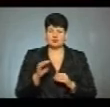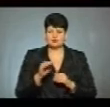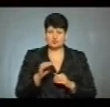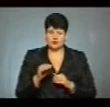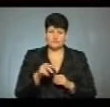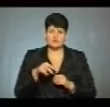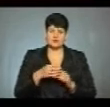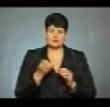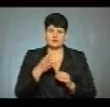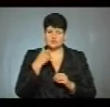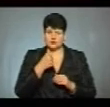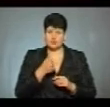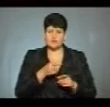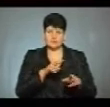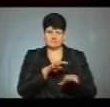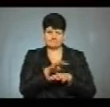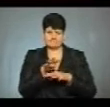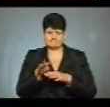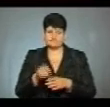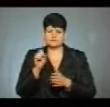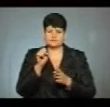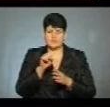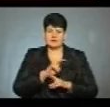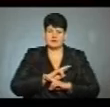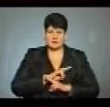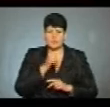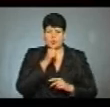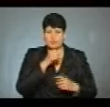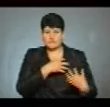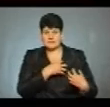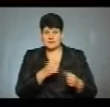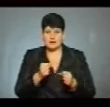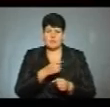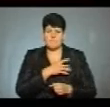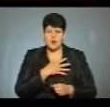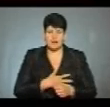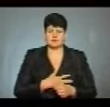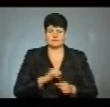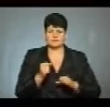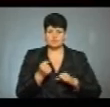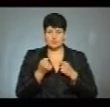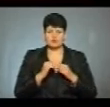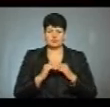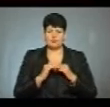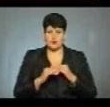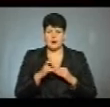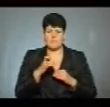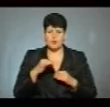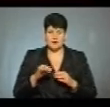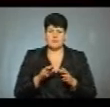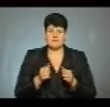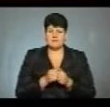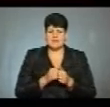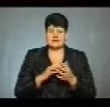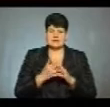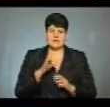2014 року загинув під час мінометного обстрілу при спробі вивезти на машині поранених товаришів із поля бою. Це сталося поблизу села Сміле